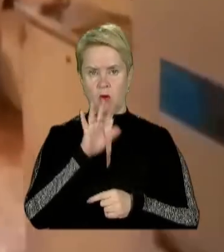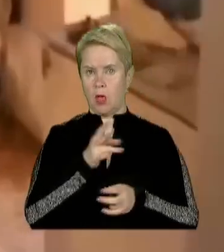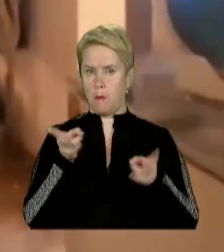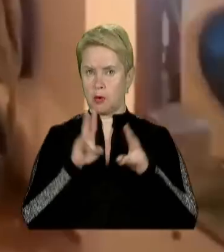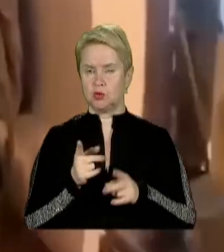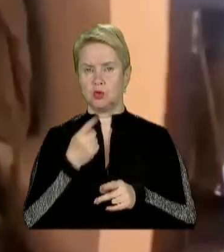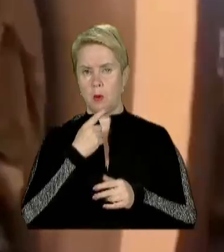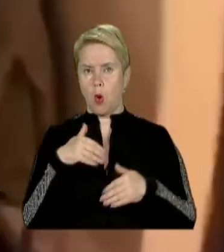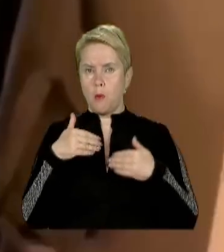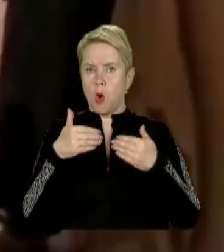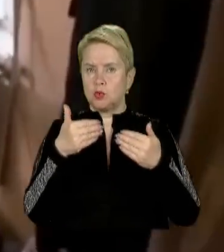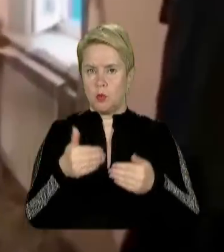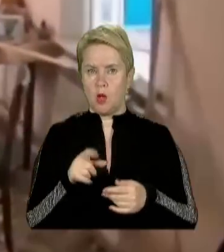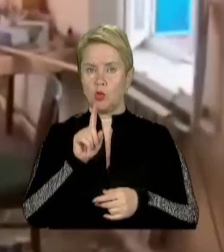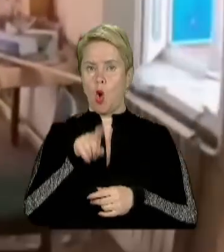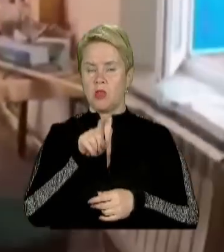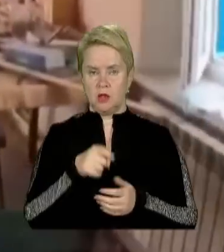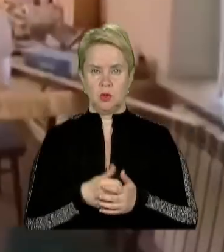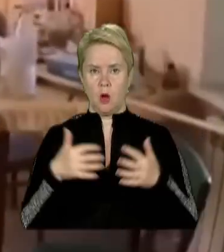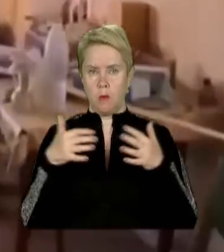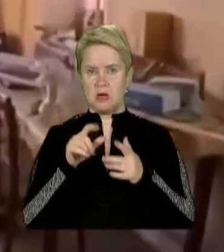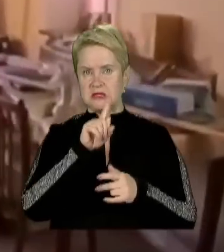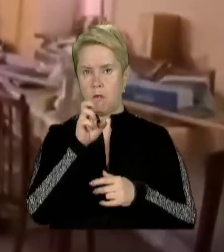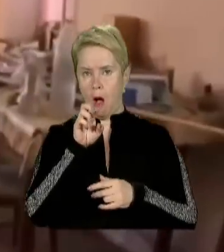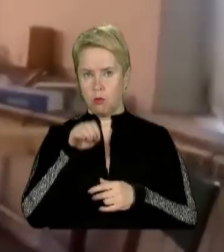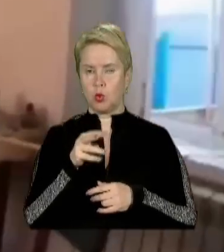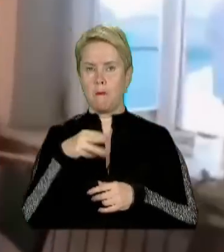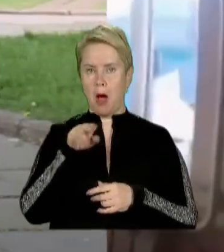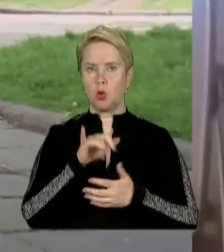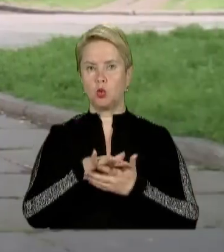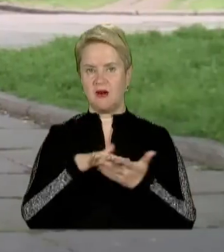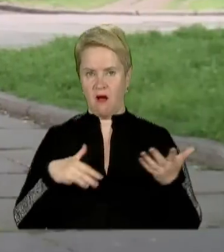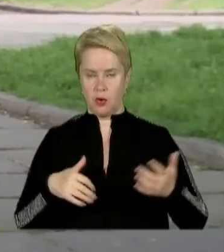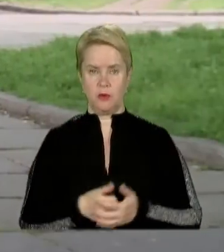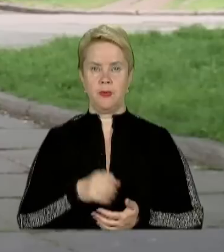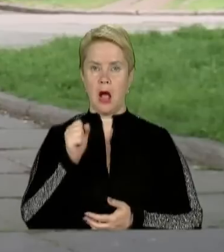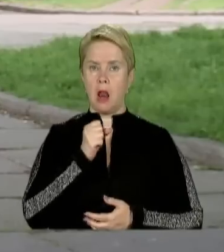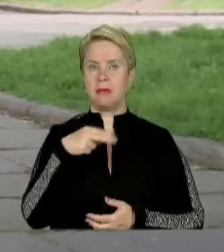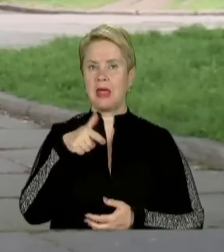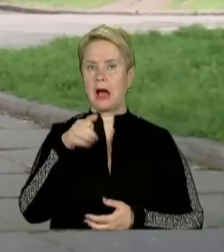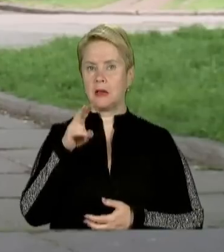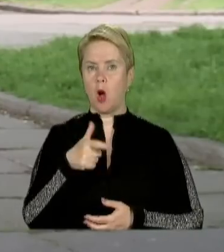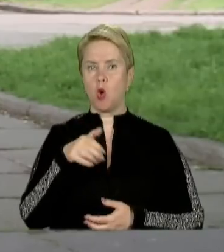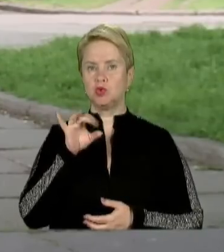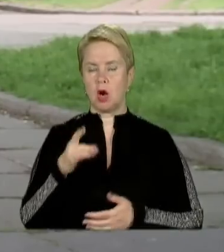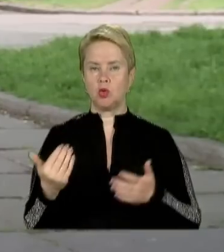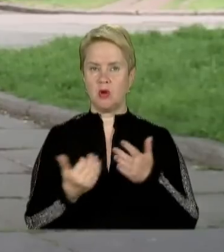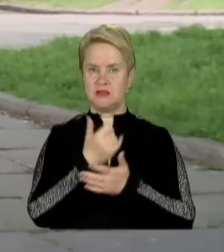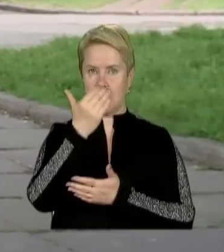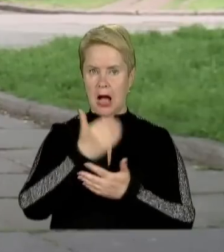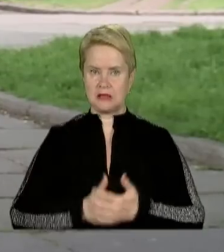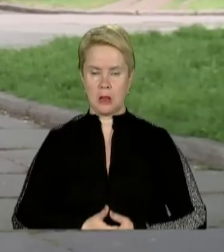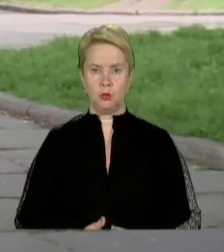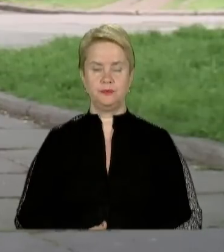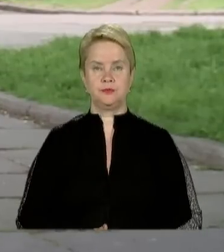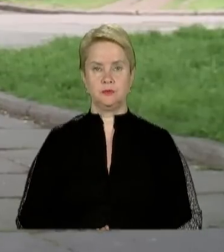полишає спроби просуватися на Донеччині. Бої за Бахмут та Мар'їнку тривають. Альбіна Гриненко, Сергій Гончар. Новини